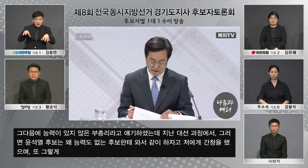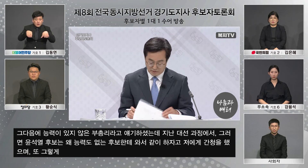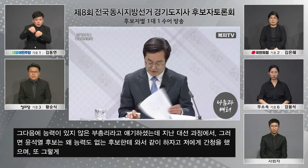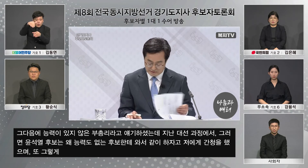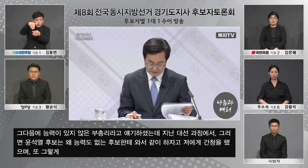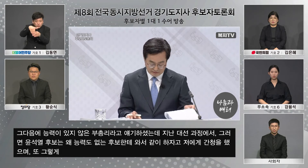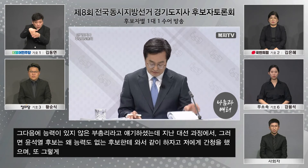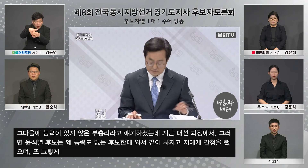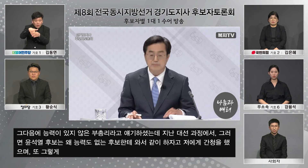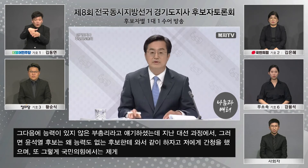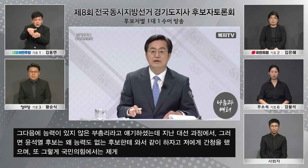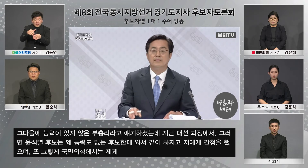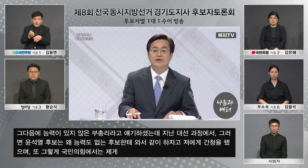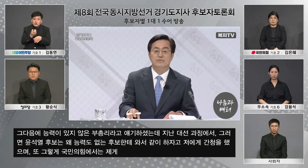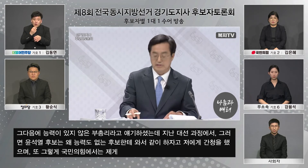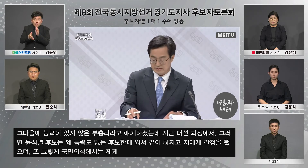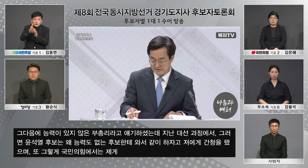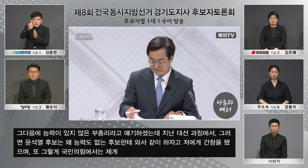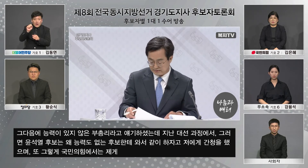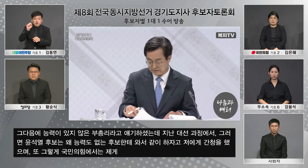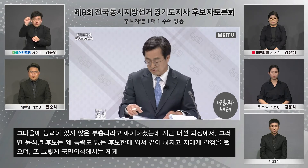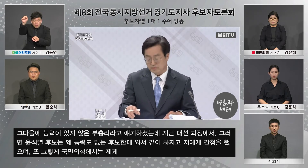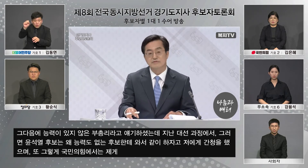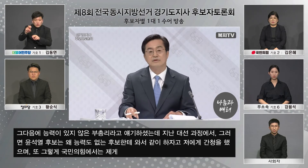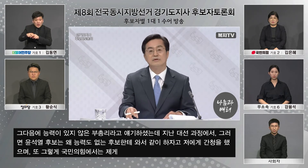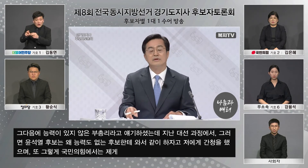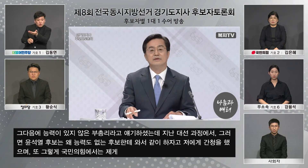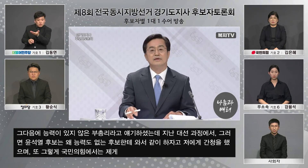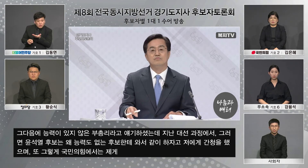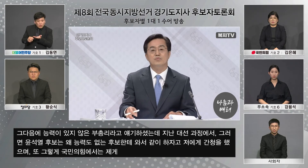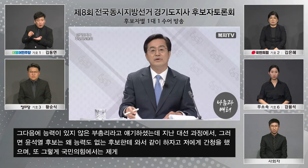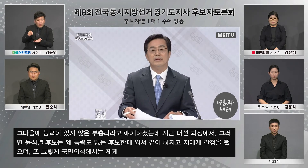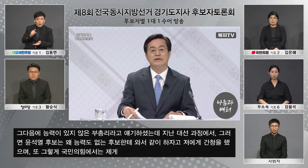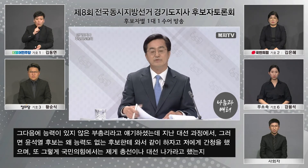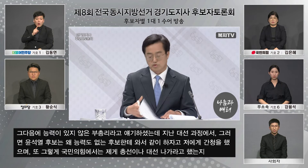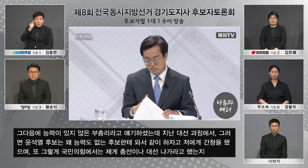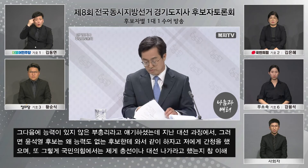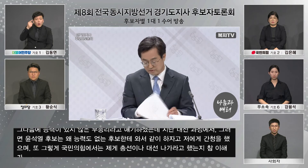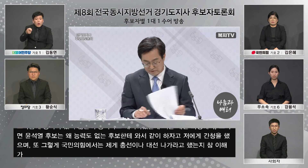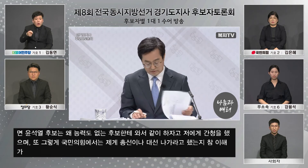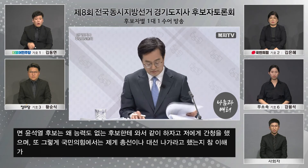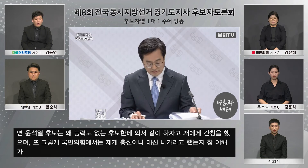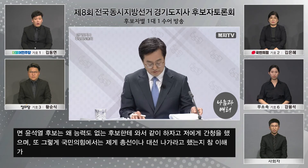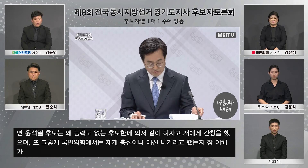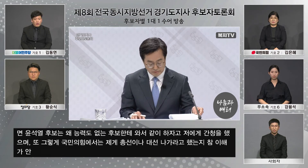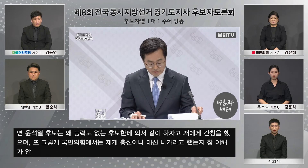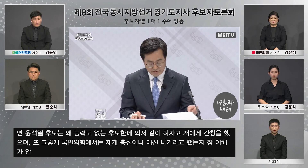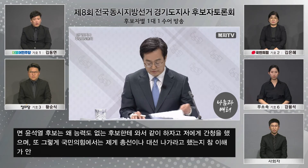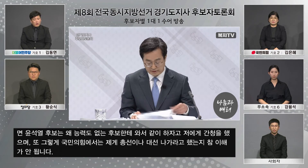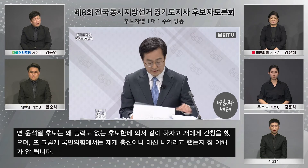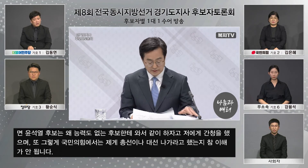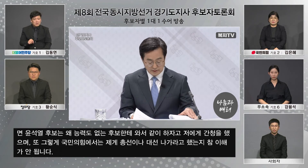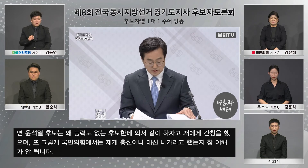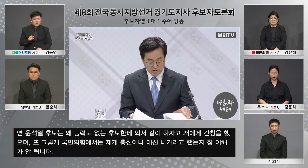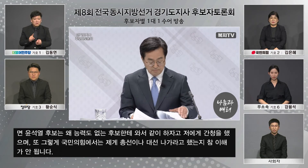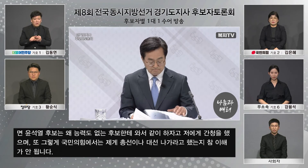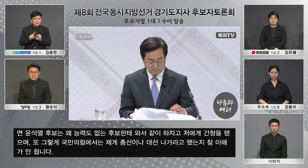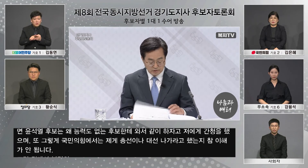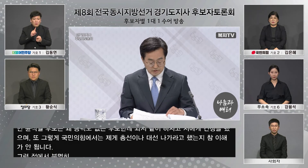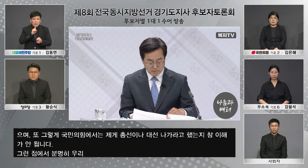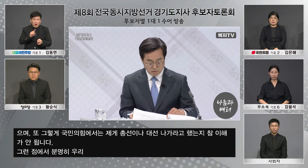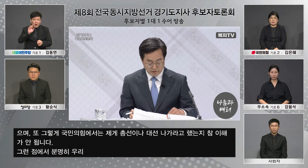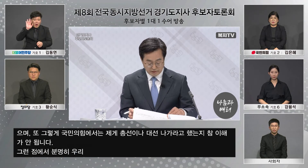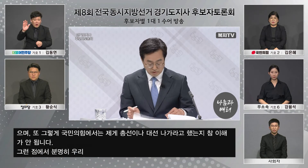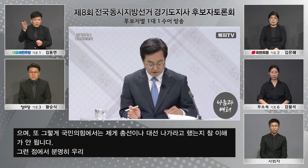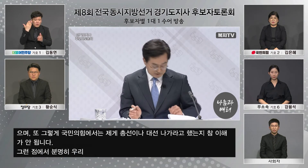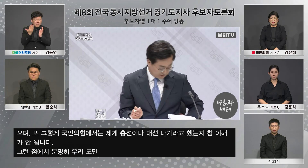대선 나가라고 했는지 참 이해가 안 됩니다. 그런 점에서 분명히 우리 도민여 여러분께서 봐주셨으면 좋겠습니다. 저는